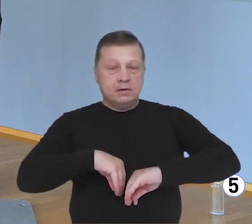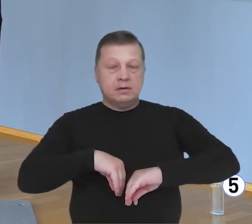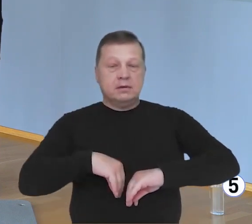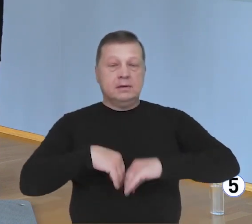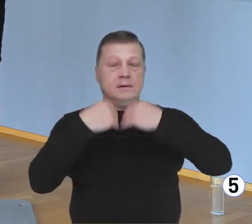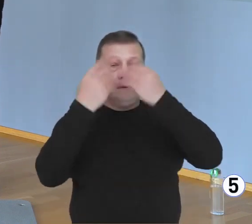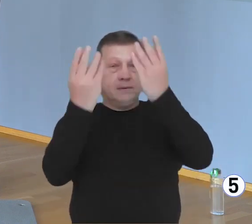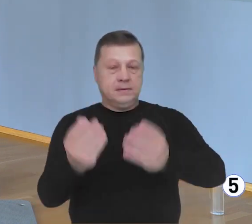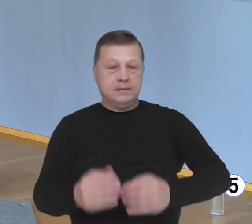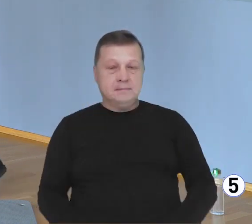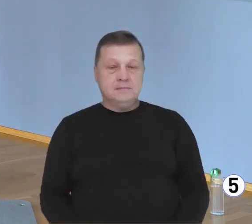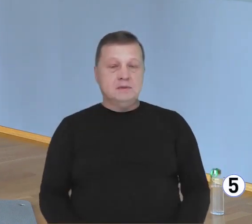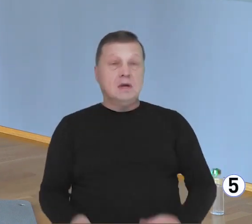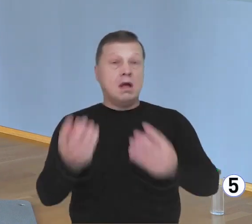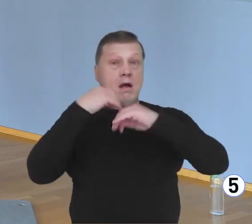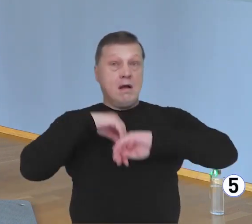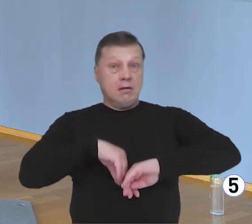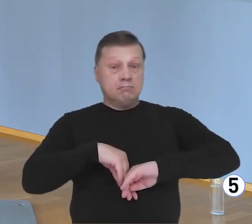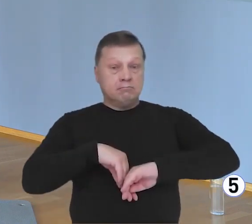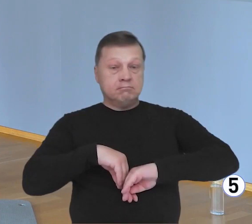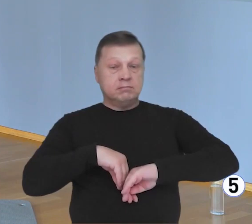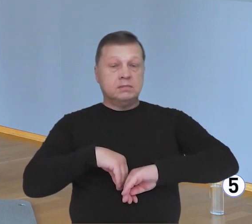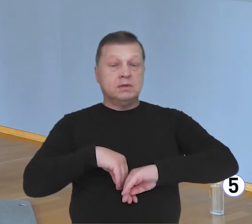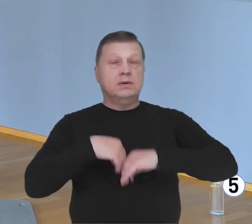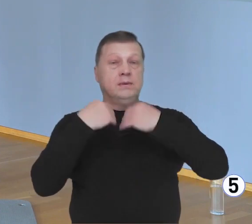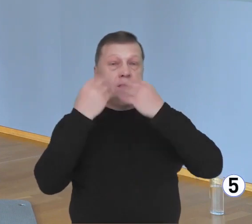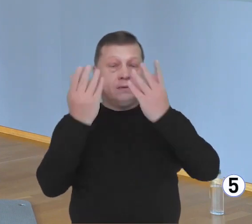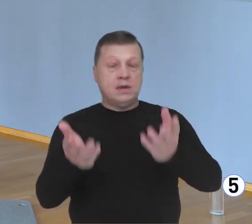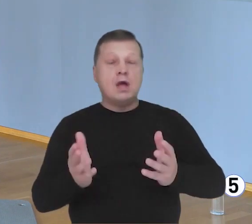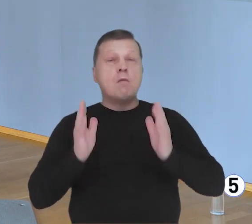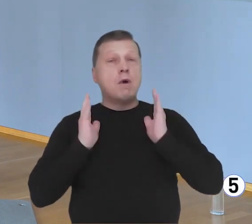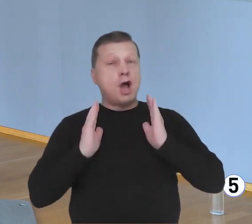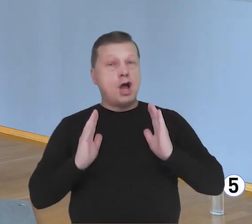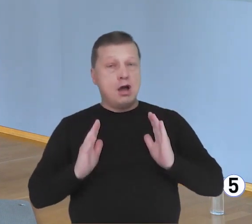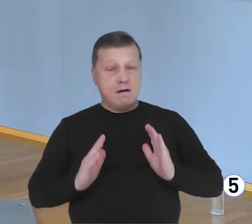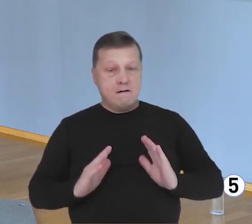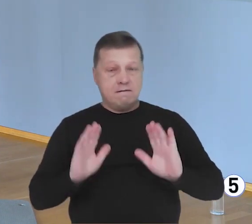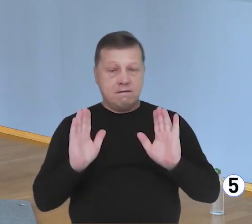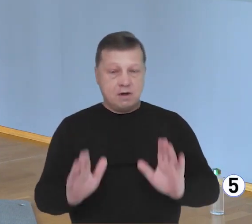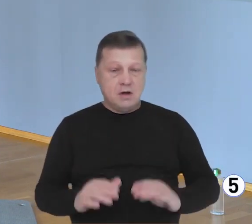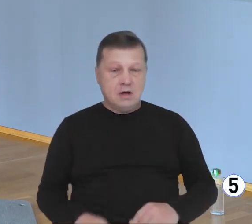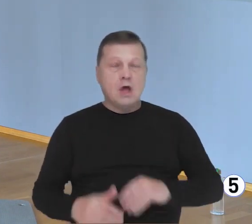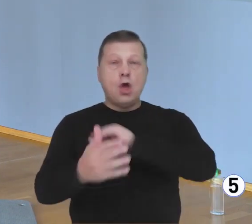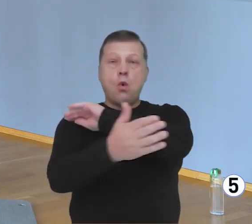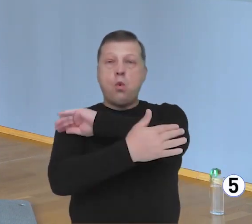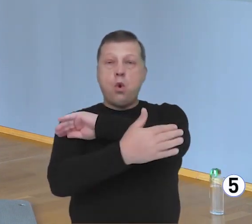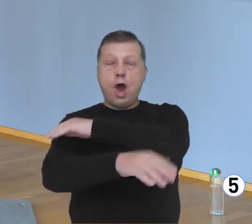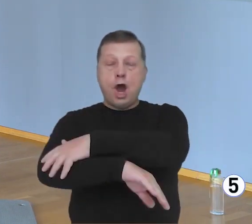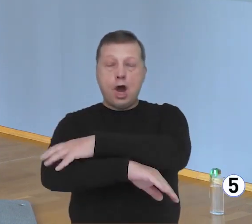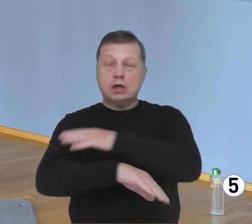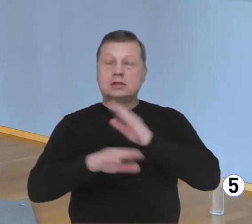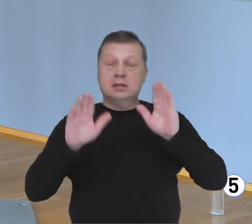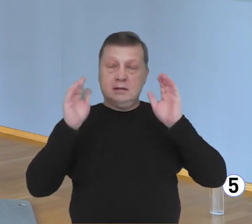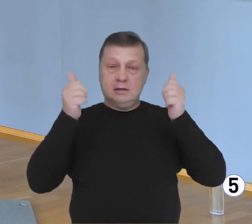wdech i wydech. Właśnie tak, powoli. Staramy się łokcie trzymać w jednym